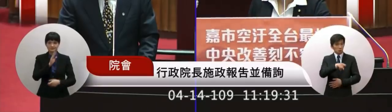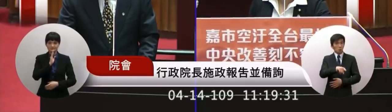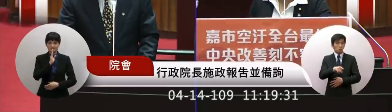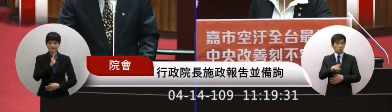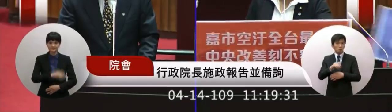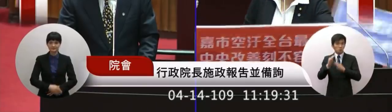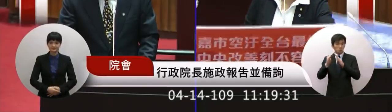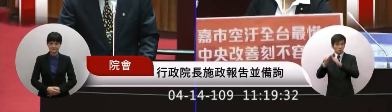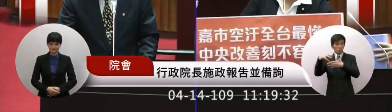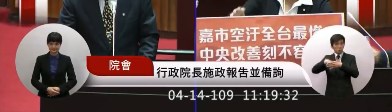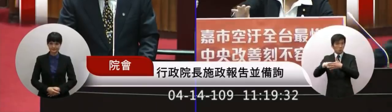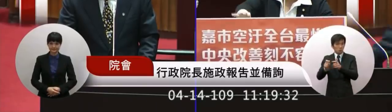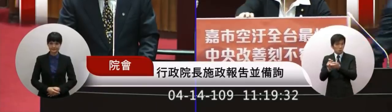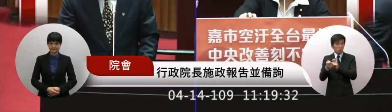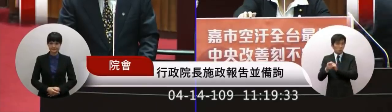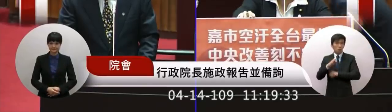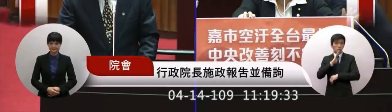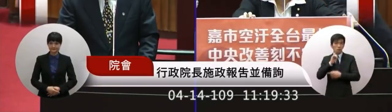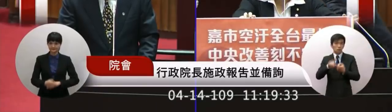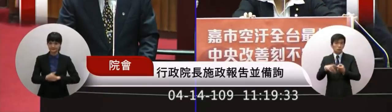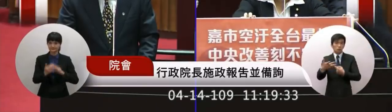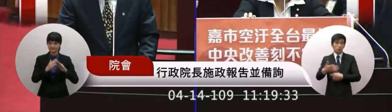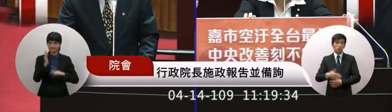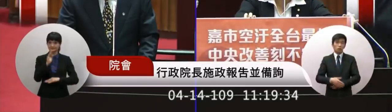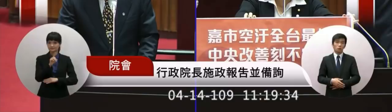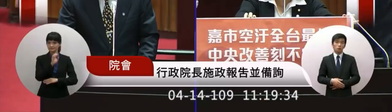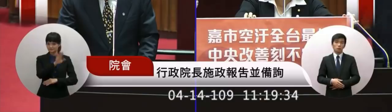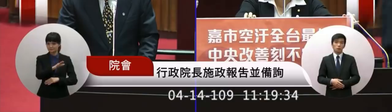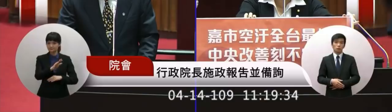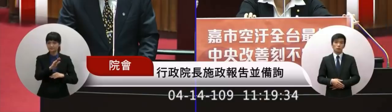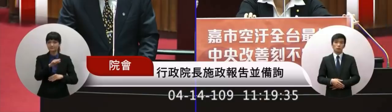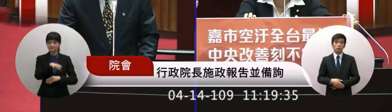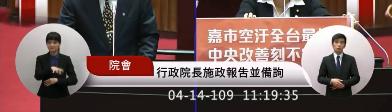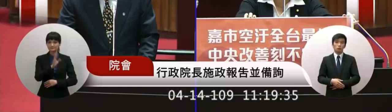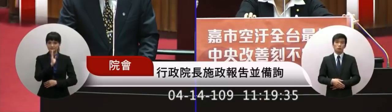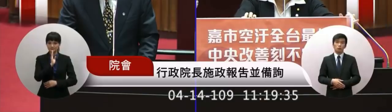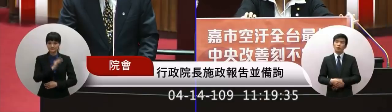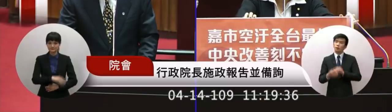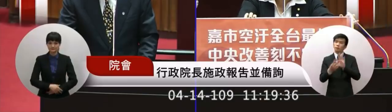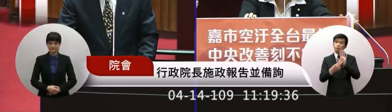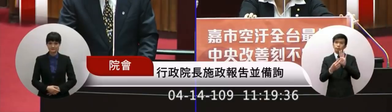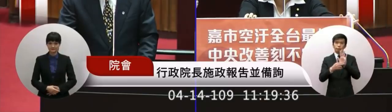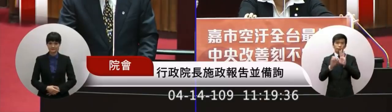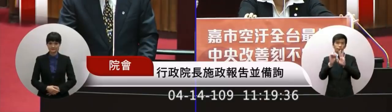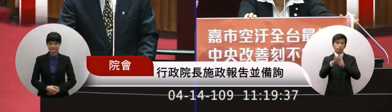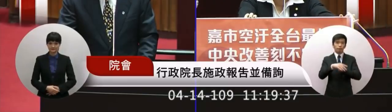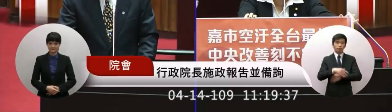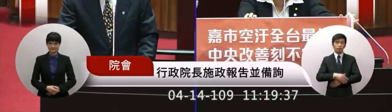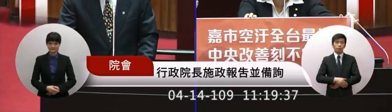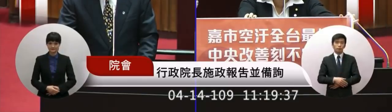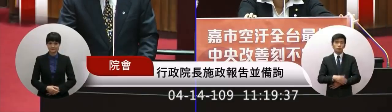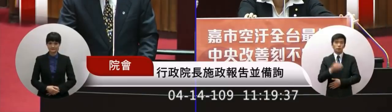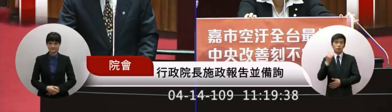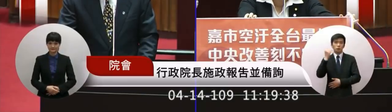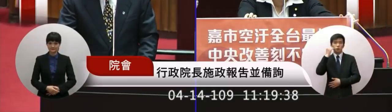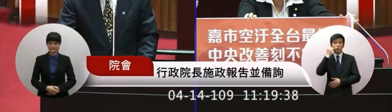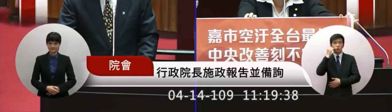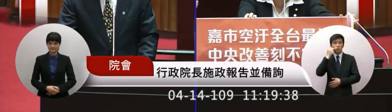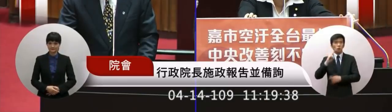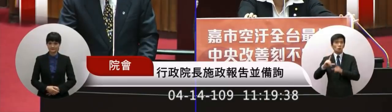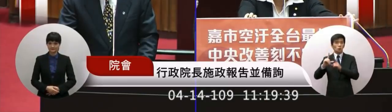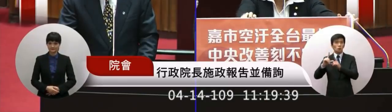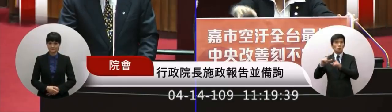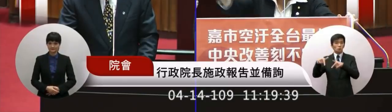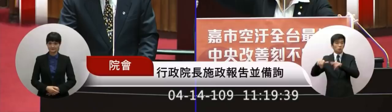中市長因為是怎樣你敢知道嗎東北季風我們的空